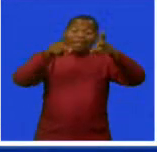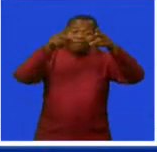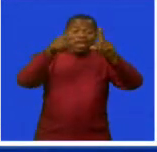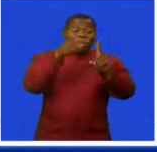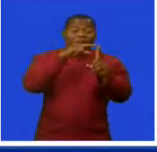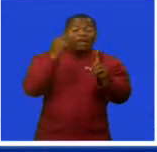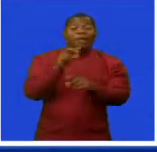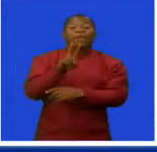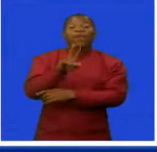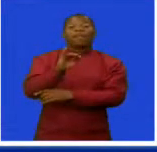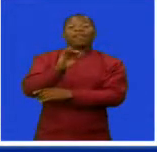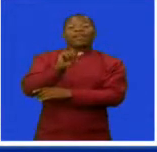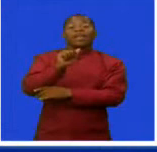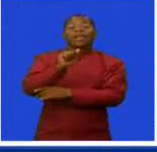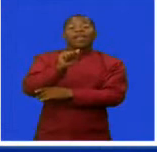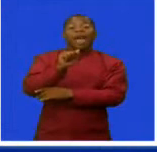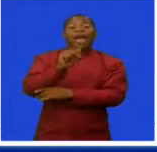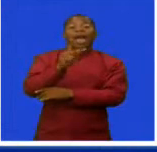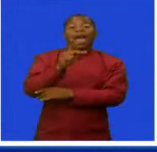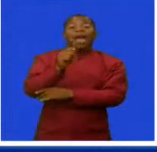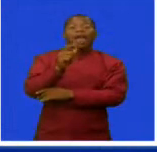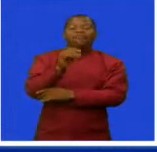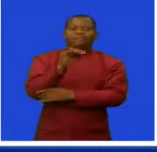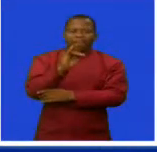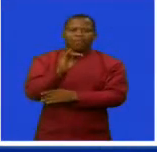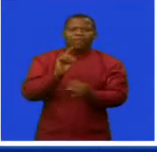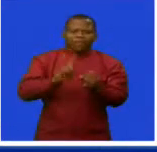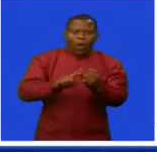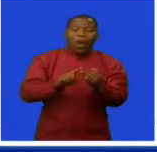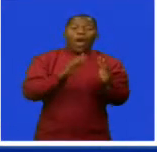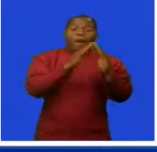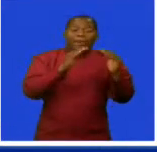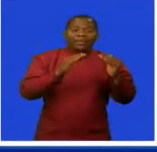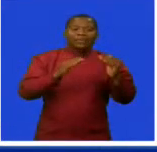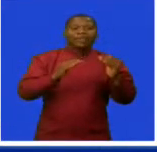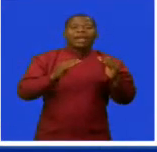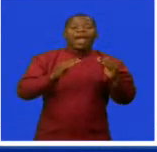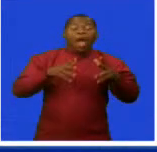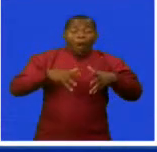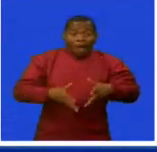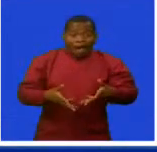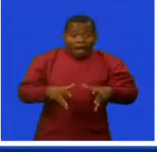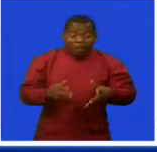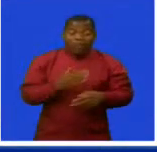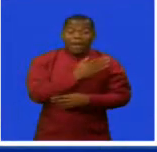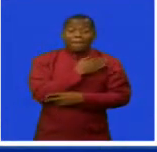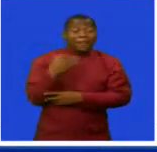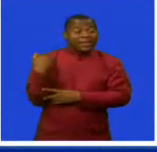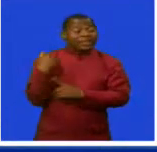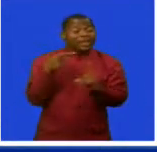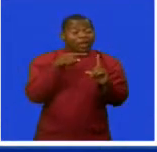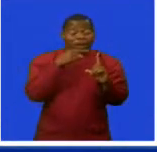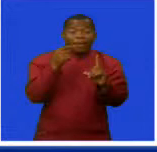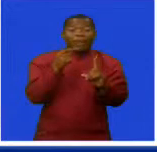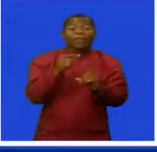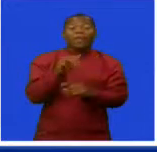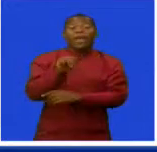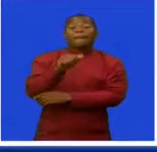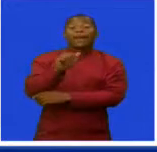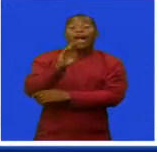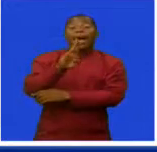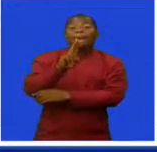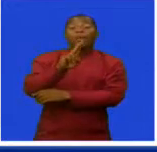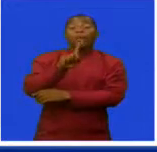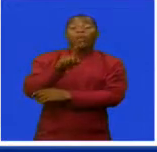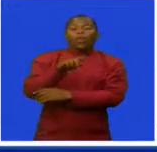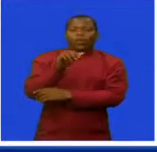kanye nemvuna yelitiko lethu kulimajabulani Mabuza seyigubhe lisuku lwetihlahla enkhanini ngaphansi kwenkundla yaseNgilongo. Lelo lisuku